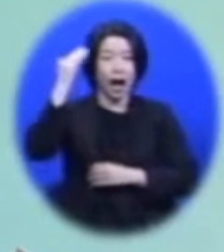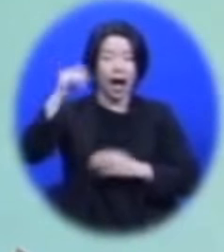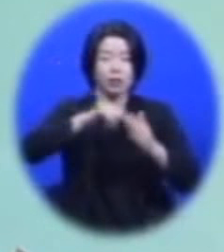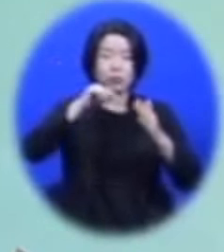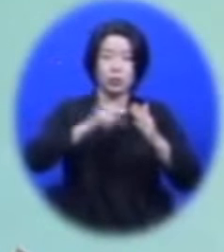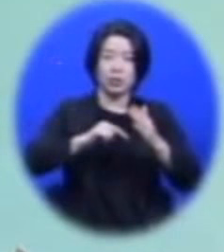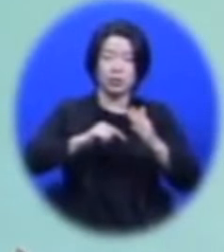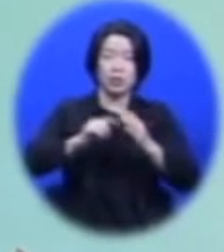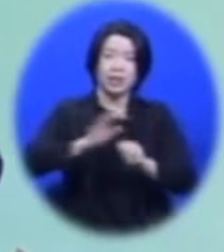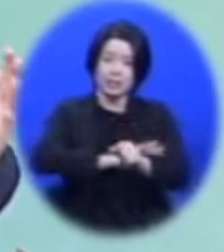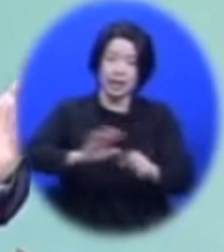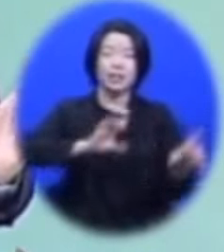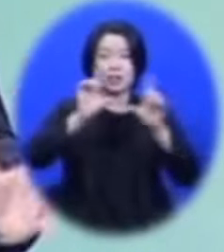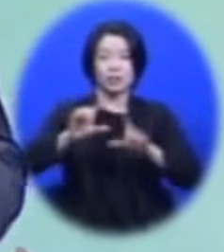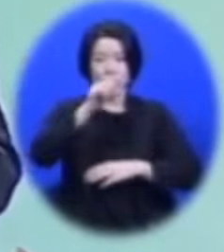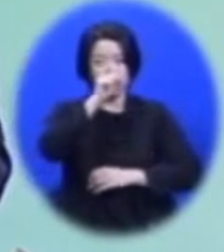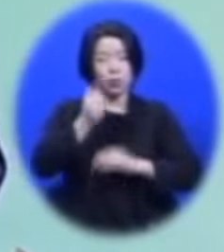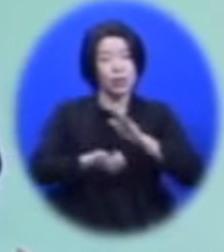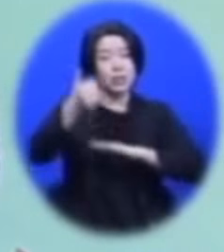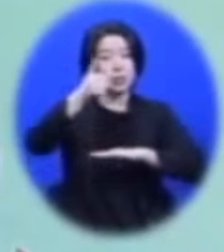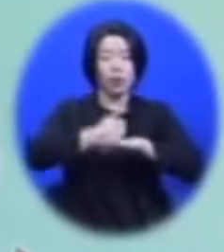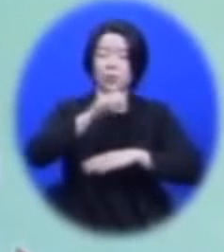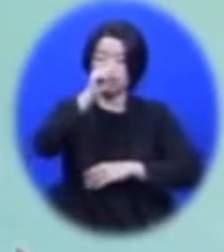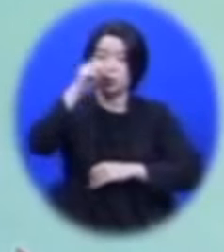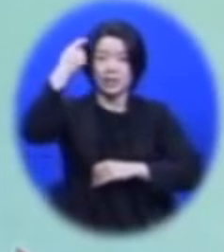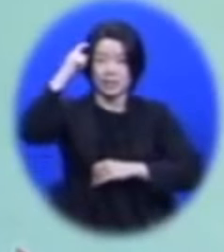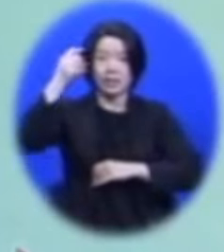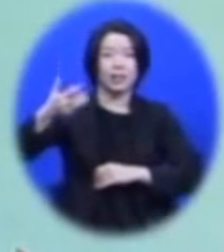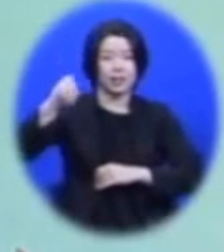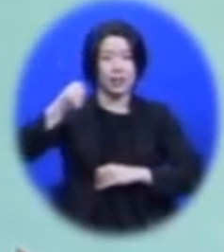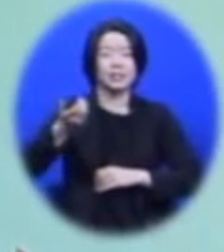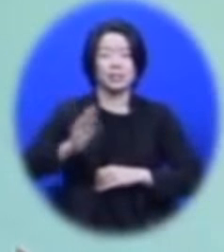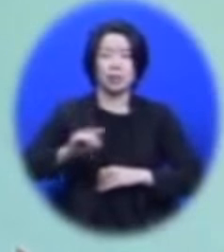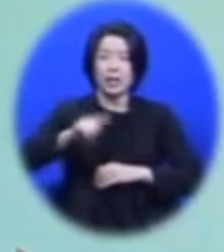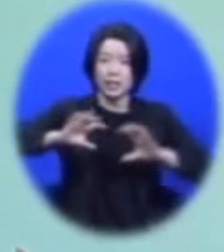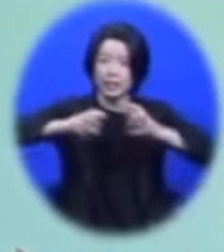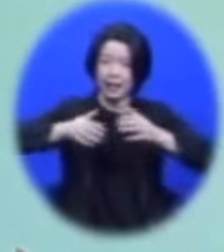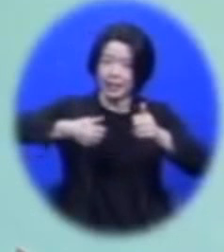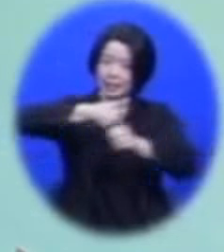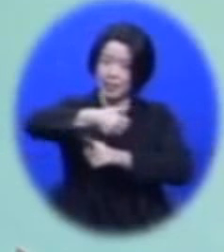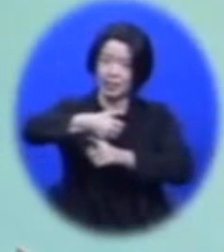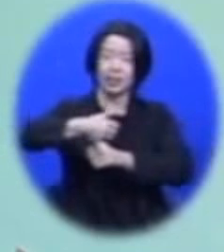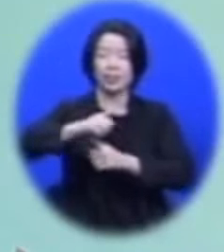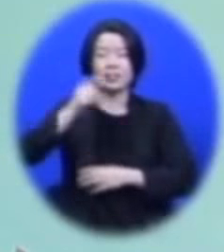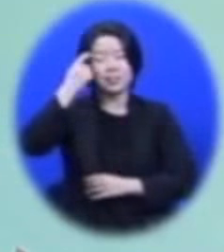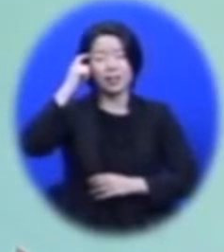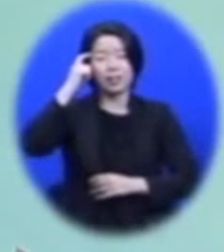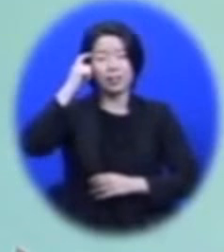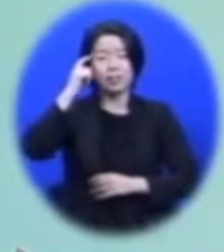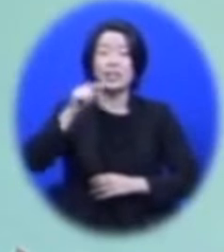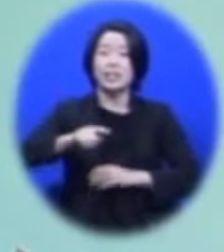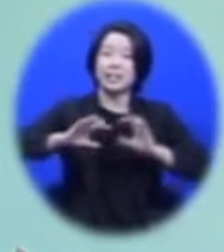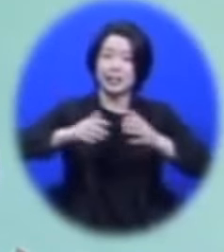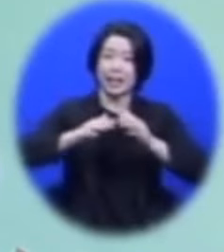살았으면 좋겠고 성공했으면 좋겠다는 생각은 하지만 이 나라를 이겨야 되겠다는 생각은 이